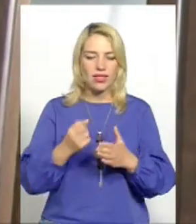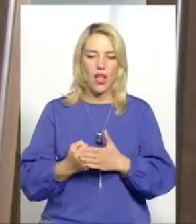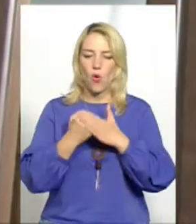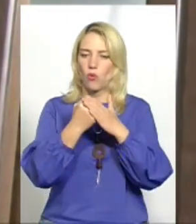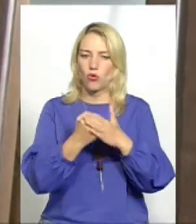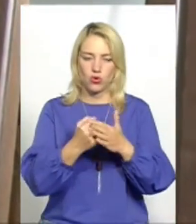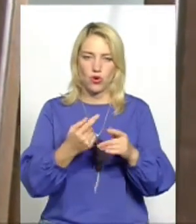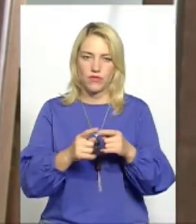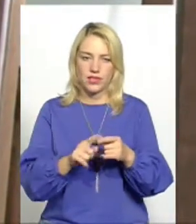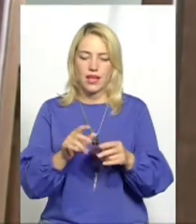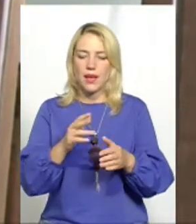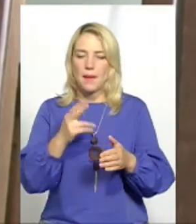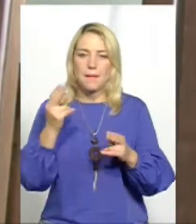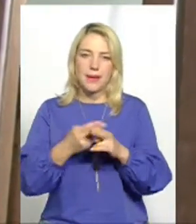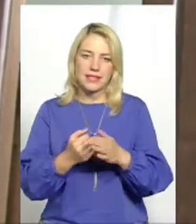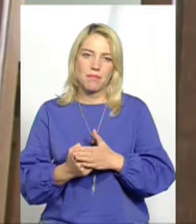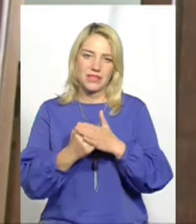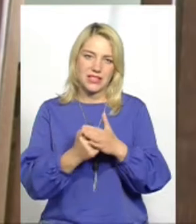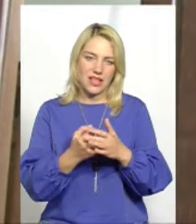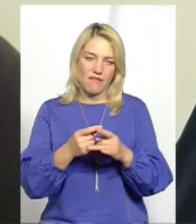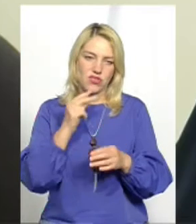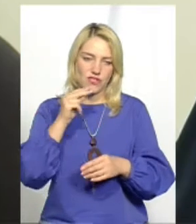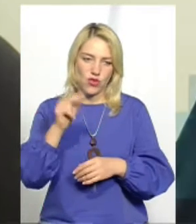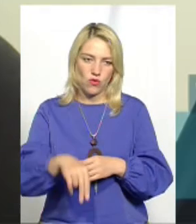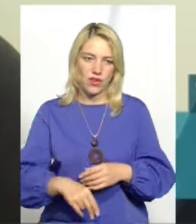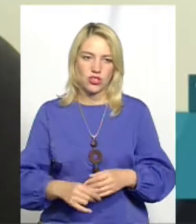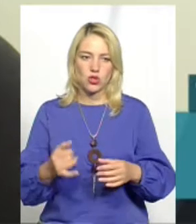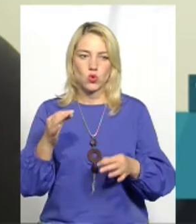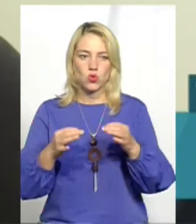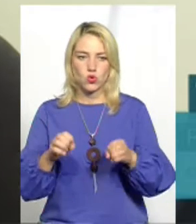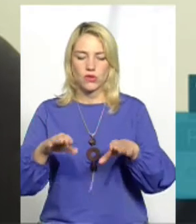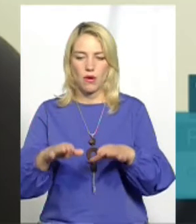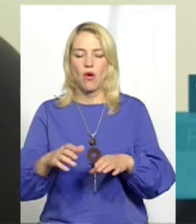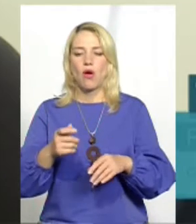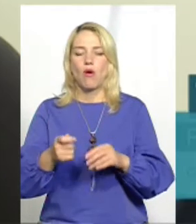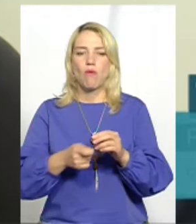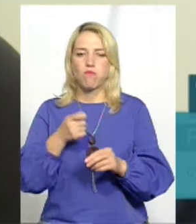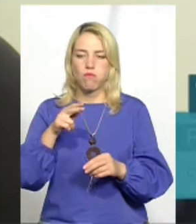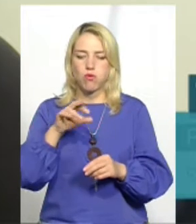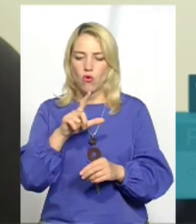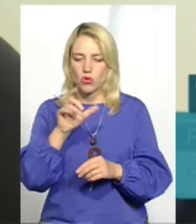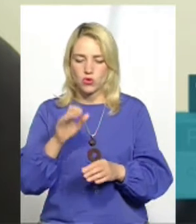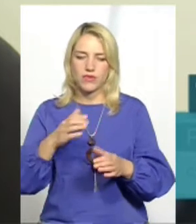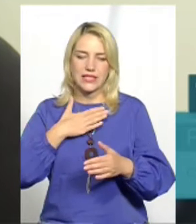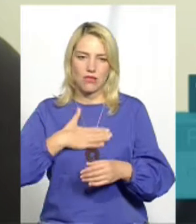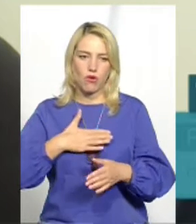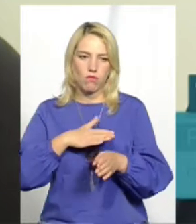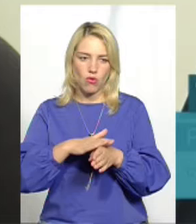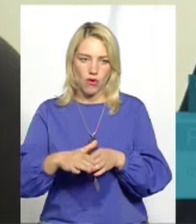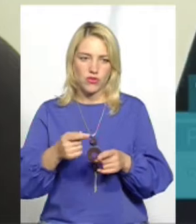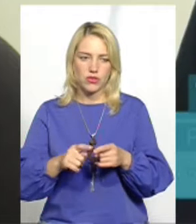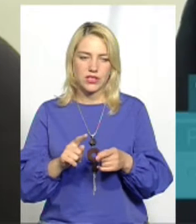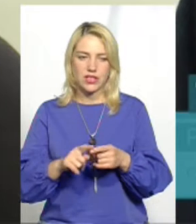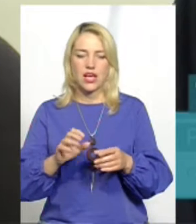– безпідставними. Сьогодні суд виніс вирок. Суд вирішив позов задовольнити повністю, застосувати заходи реагування до товариства з обмеженою